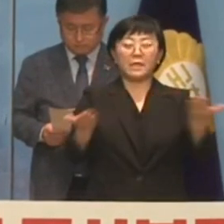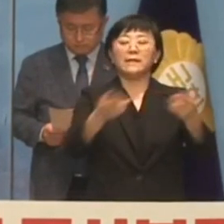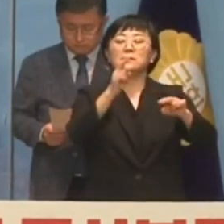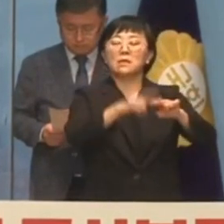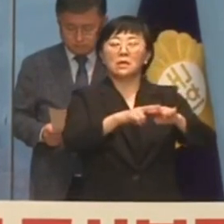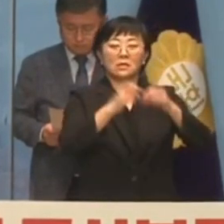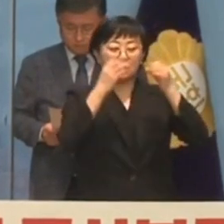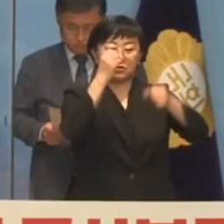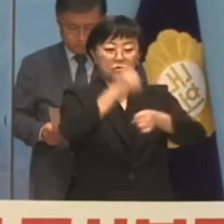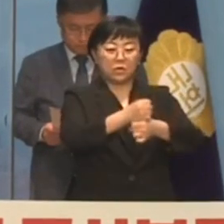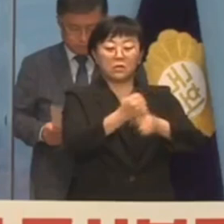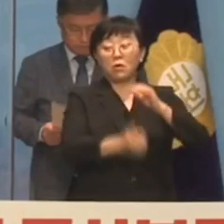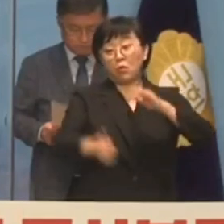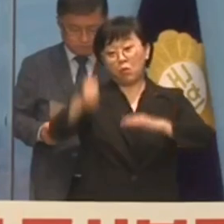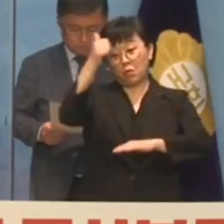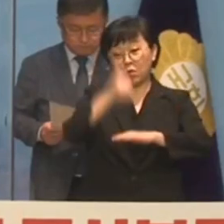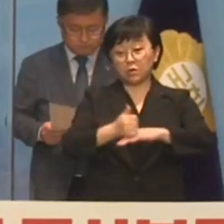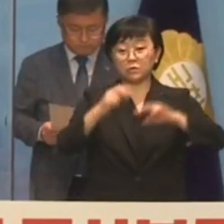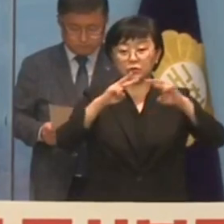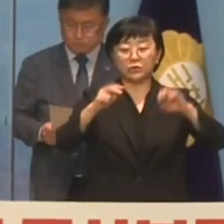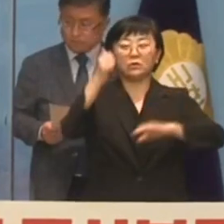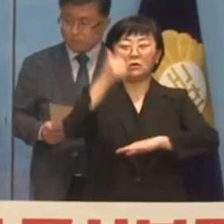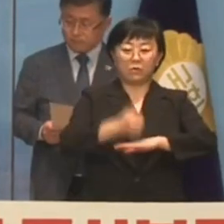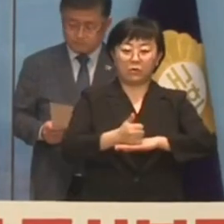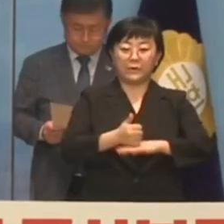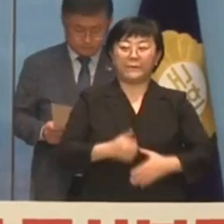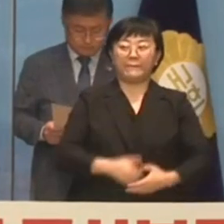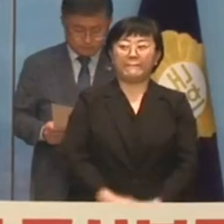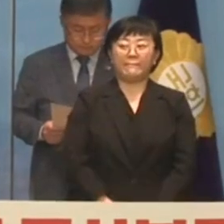창출에 성공한 것으로 분석되고 있다.